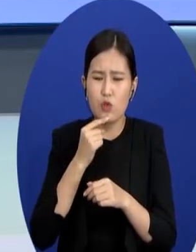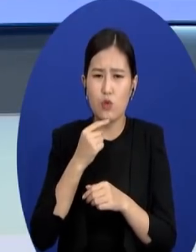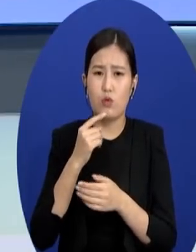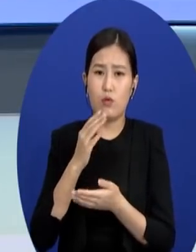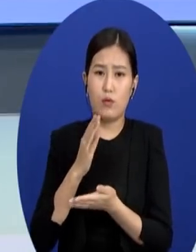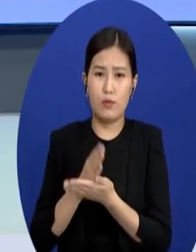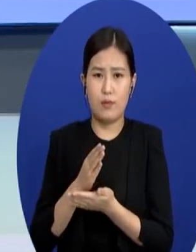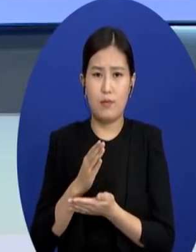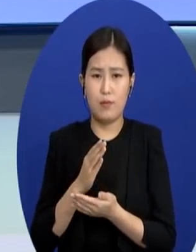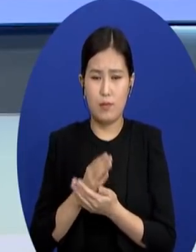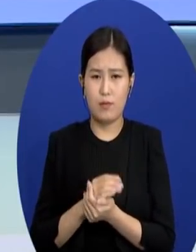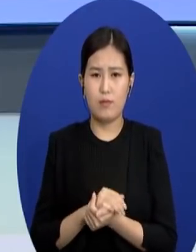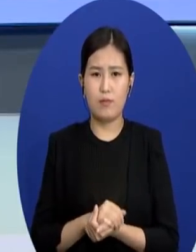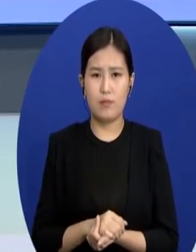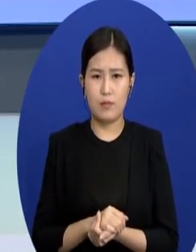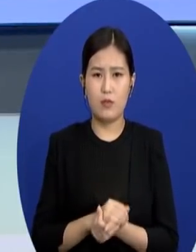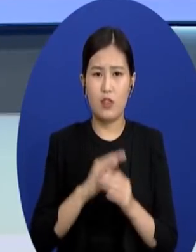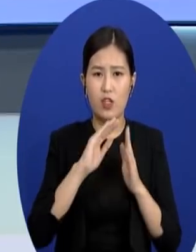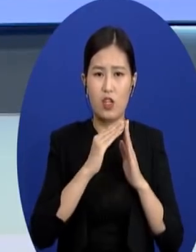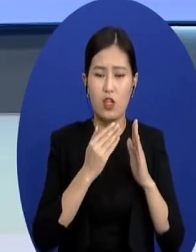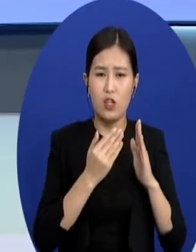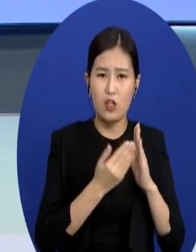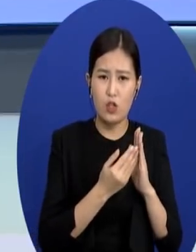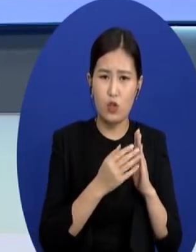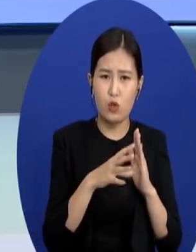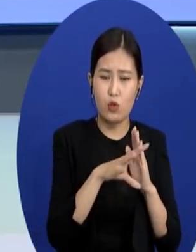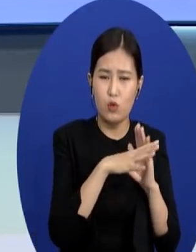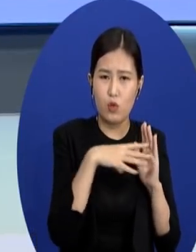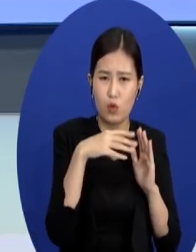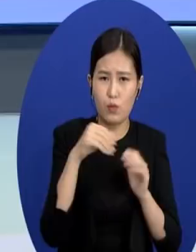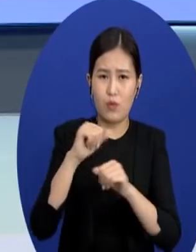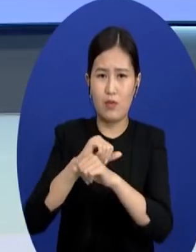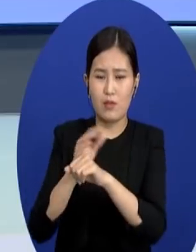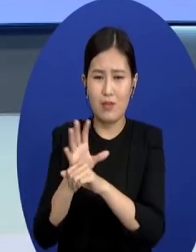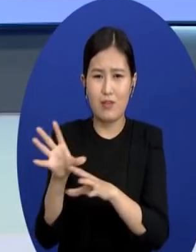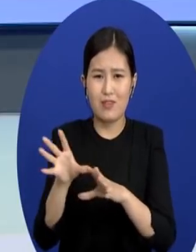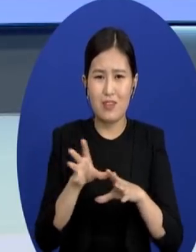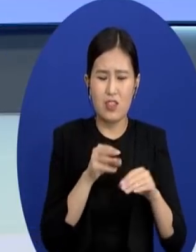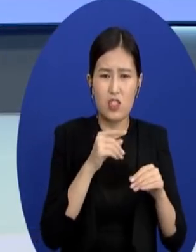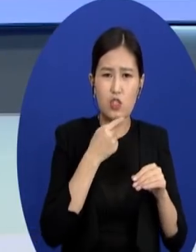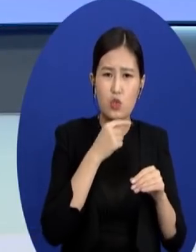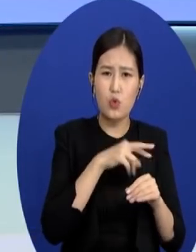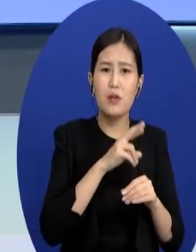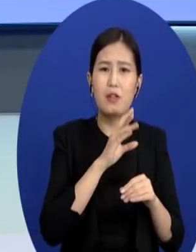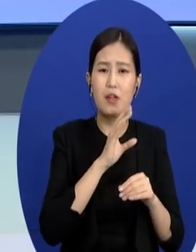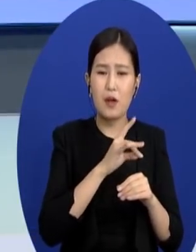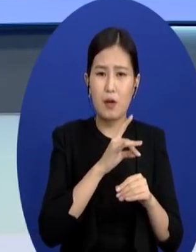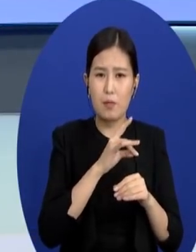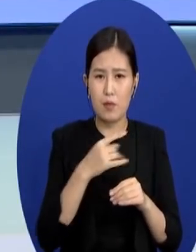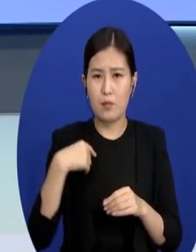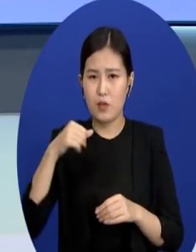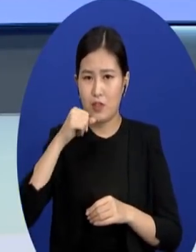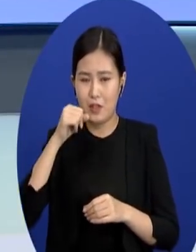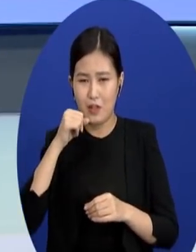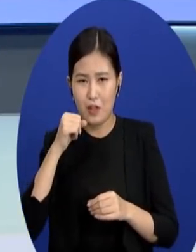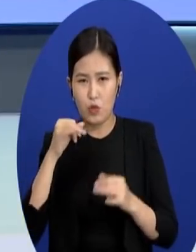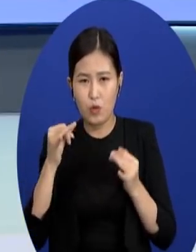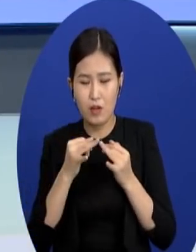Өрхийн үйлдвэрлэлд нь цар тахал, хөр хорой хэрхэн нөлөөлж байгаа тухай сайн заяатай манай сэтгүүлч онлайнаар холбогдож дараах ярилцлагыг